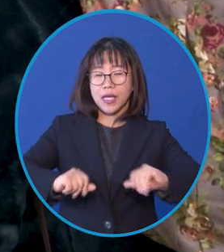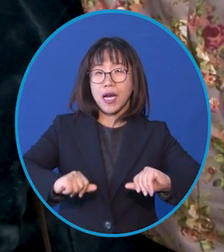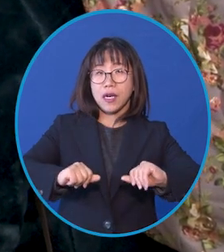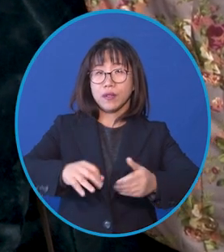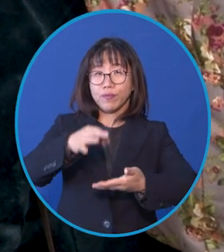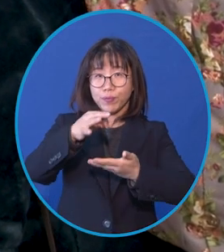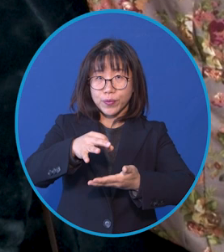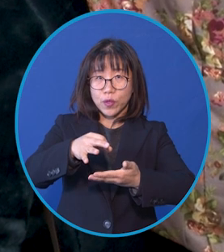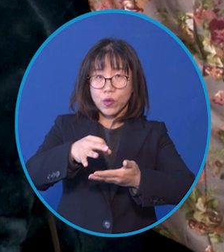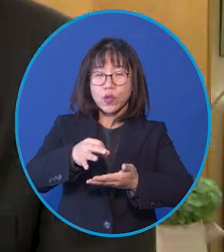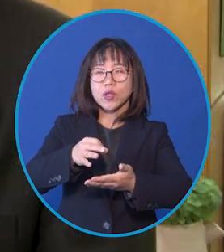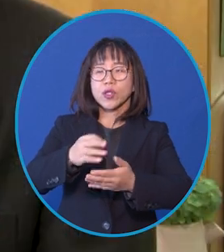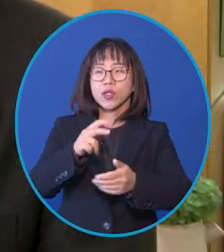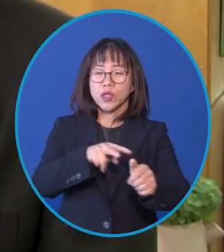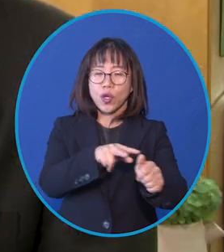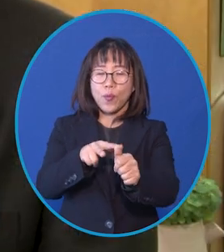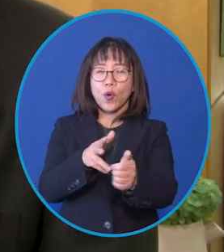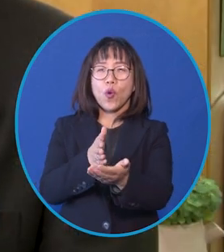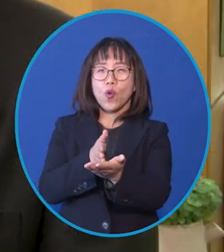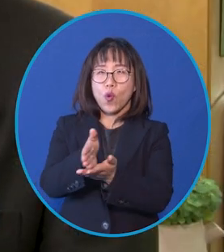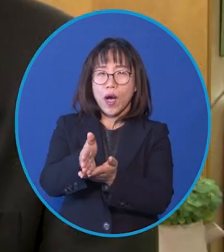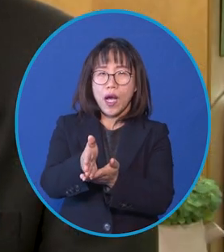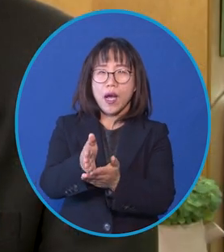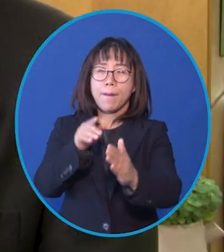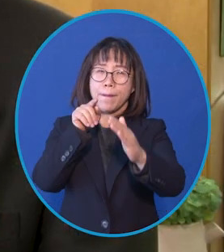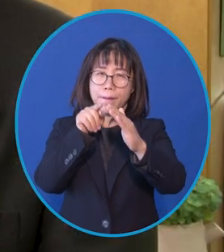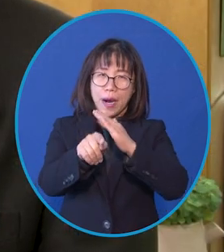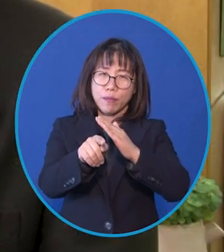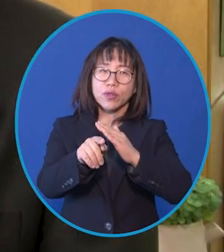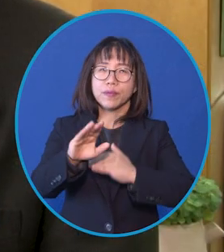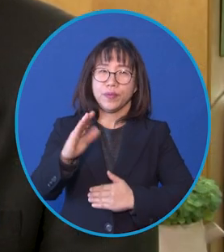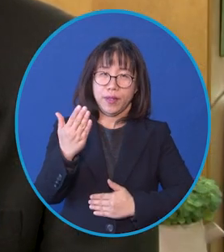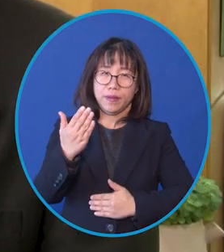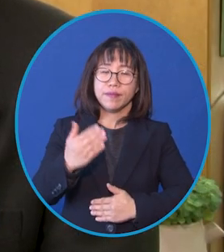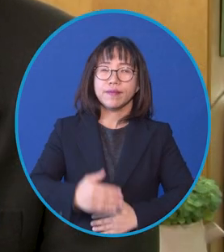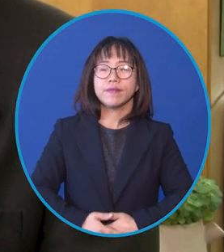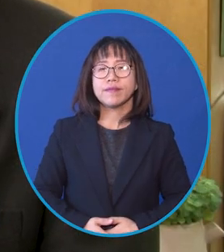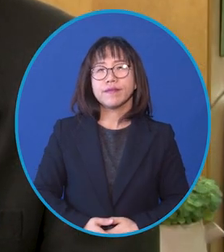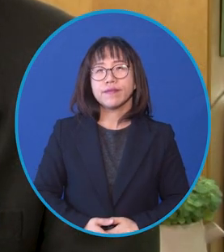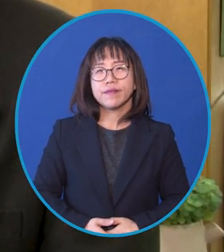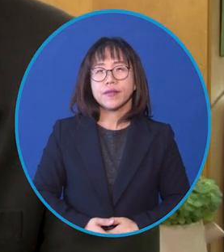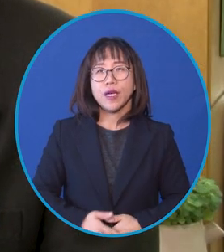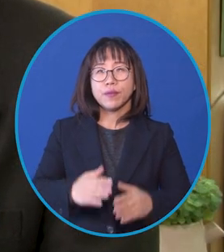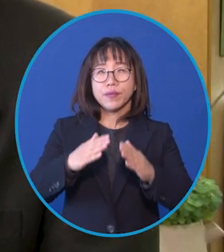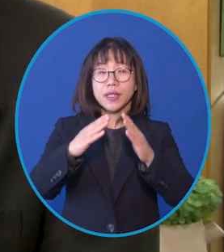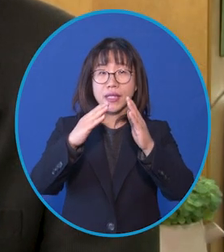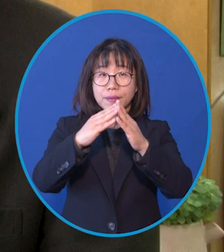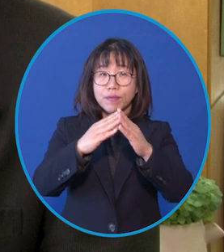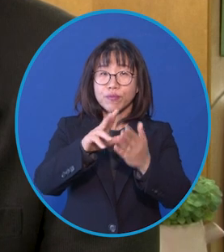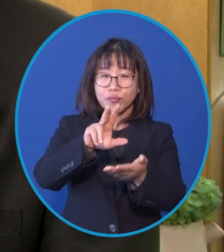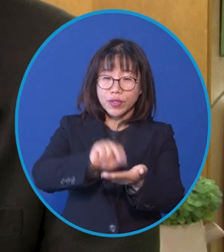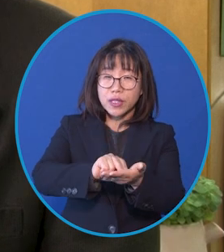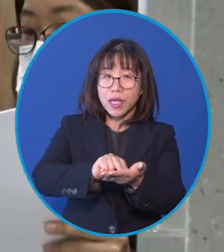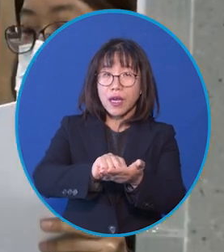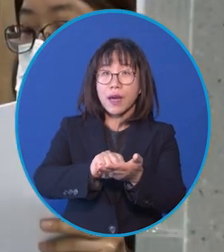강서구청 부동산정보과를 방문해 당일 접수하시면 됩니다. 주민 여러분의 많은 이용